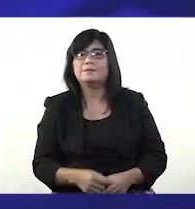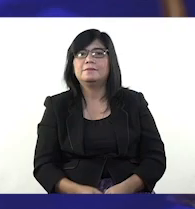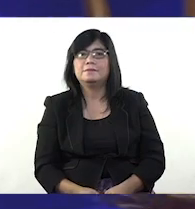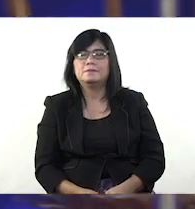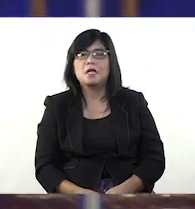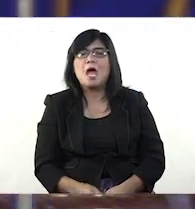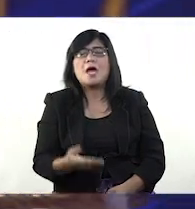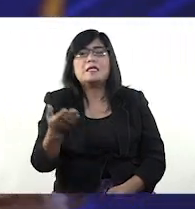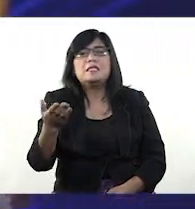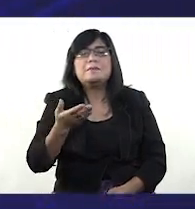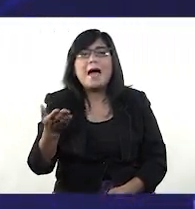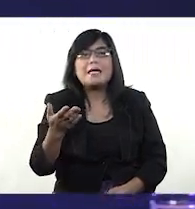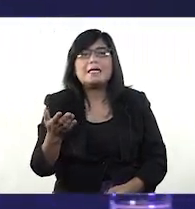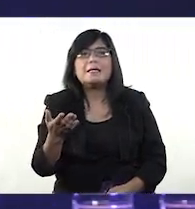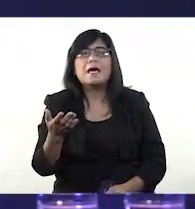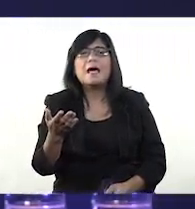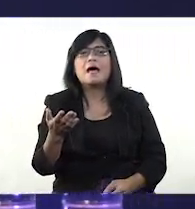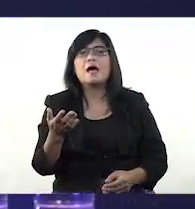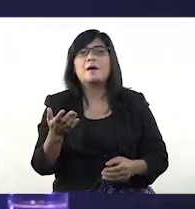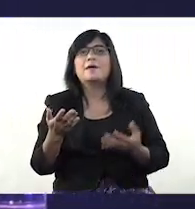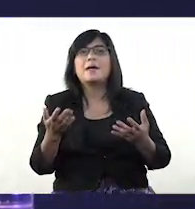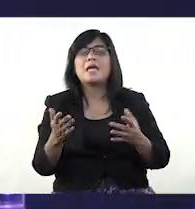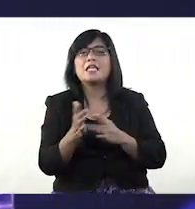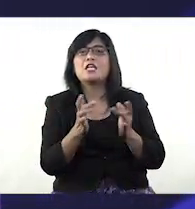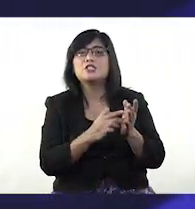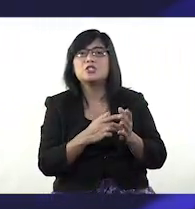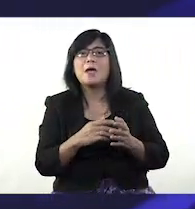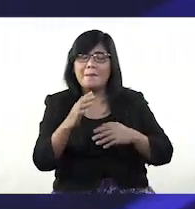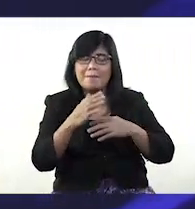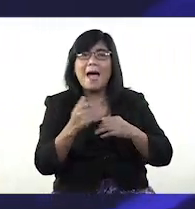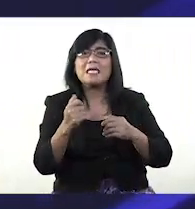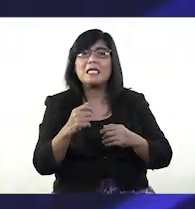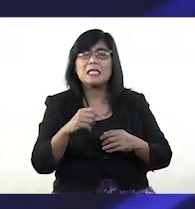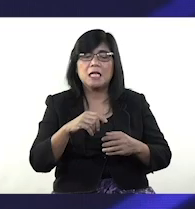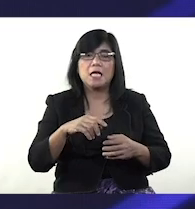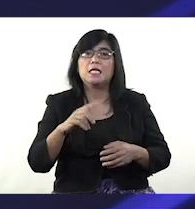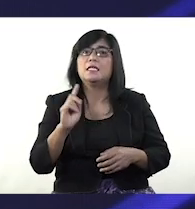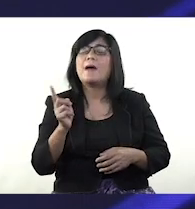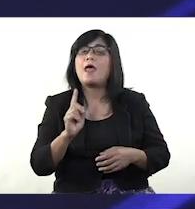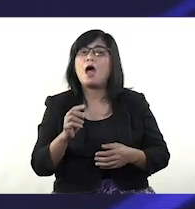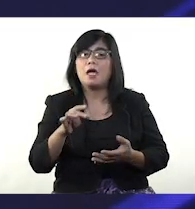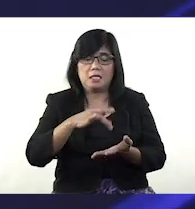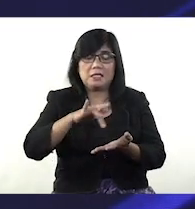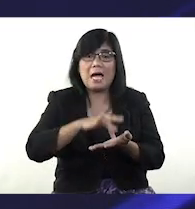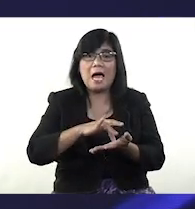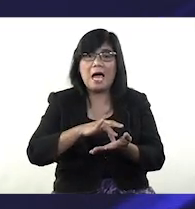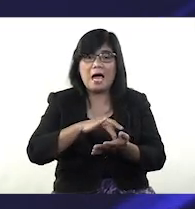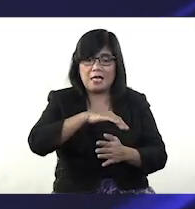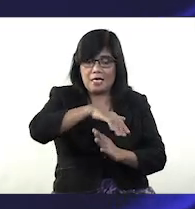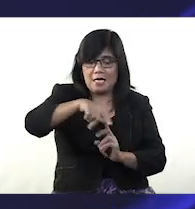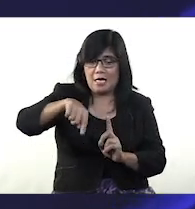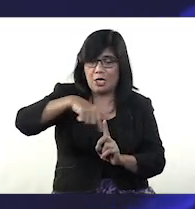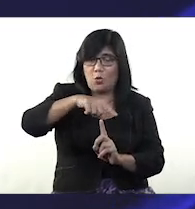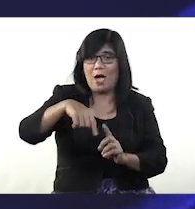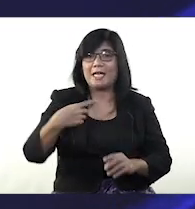Hai gimana Yesus memilih dan memanggil kita di tengah-tengah lingkungan kita 10 kita bisa lingkungan